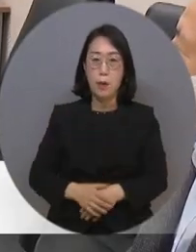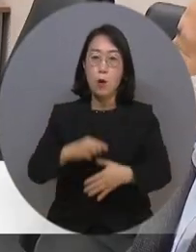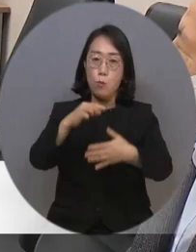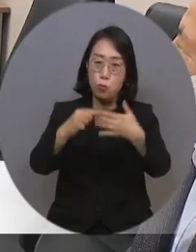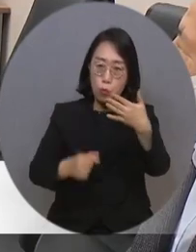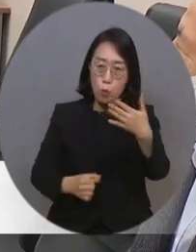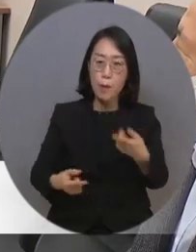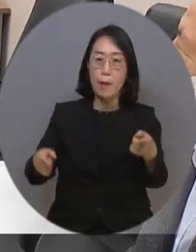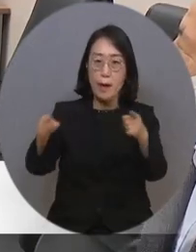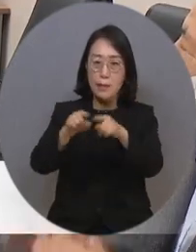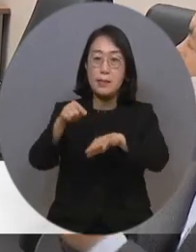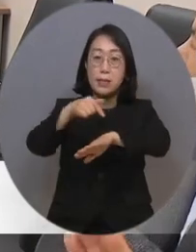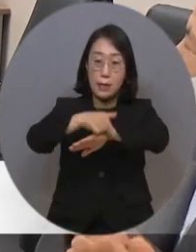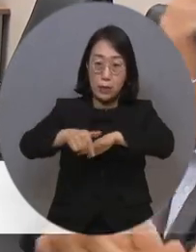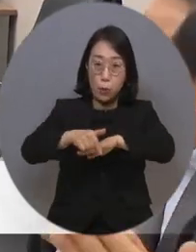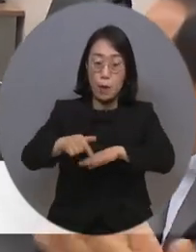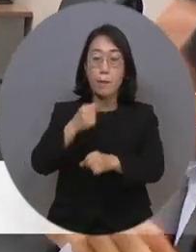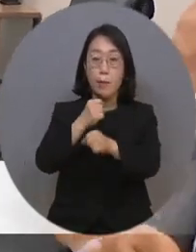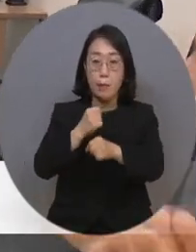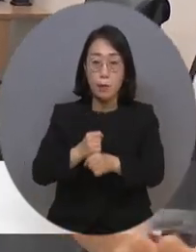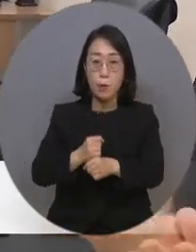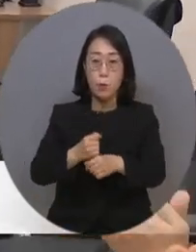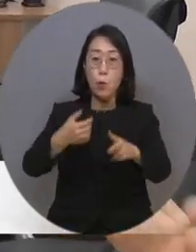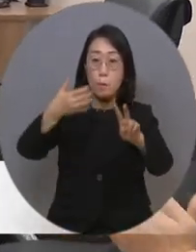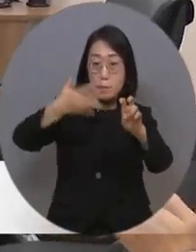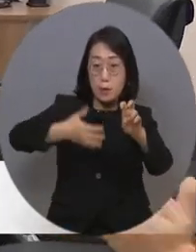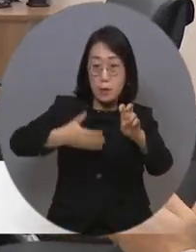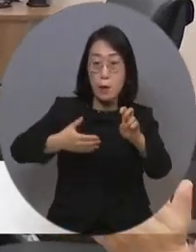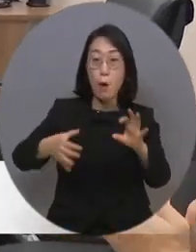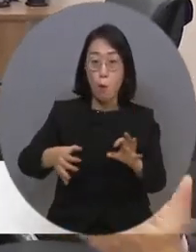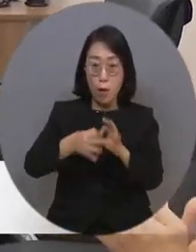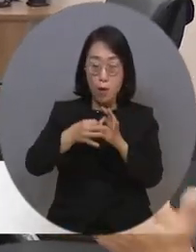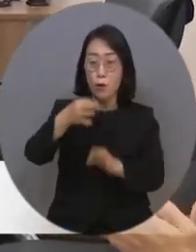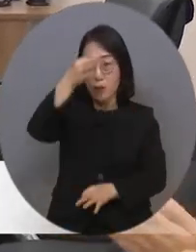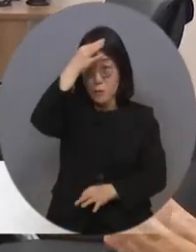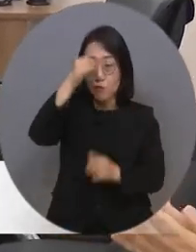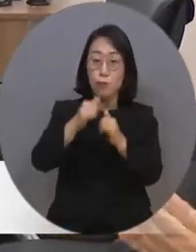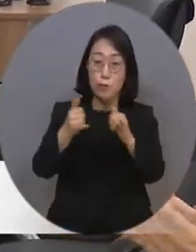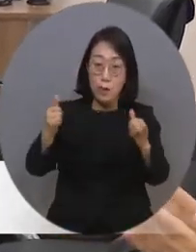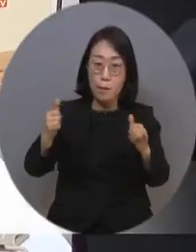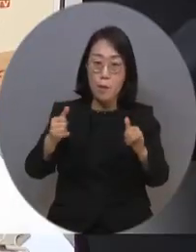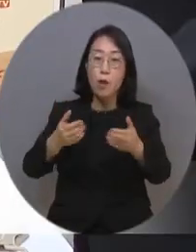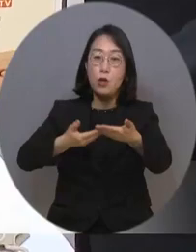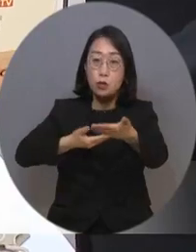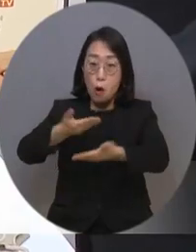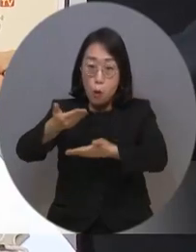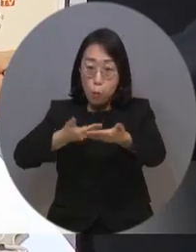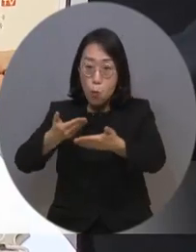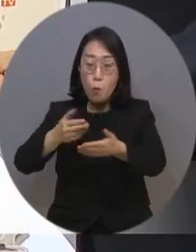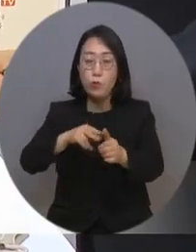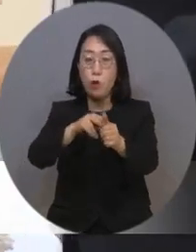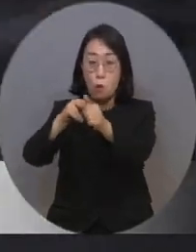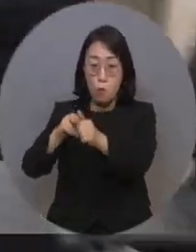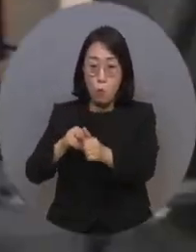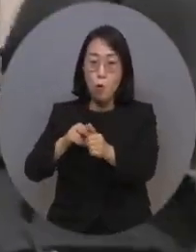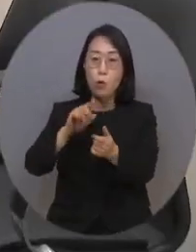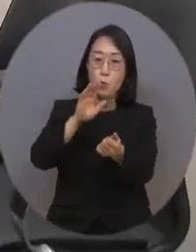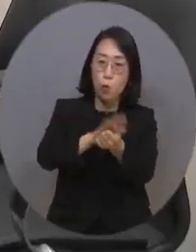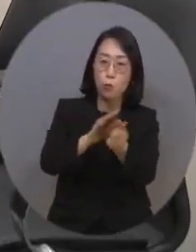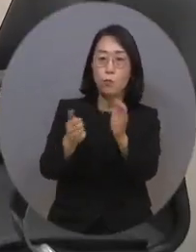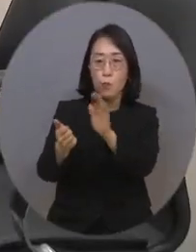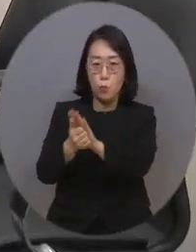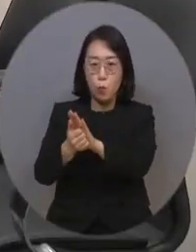프로그램 공동기획과 제작 미디어 관련 인력과 기술 및 시설 정보 교류 등에 대한 내용의 상호